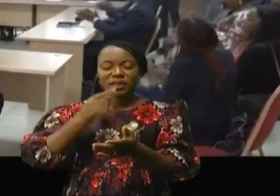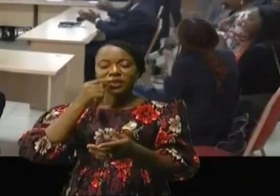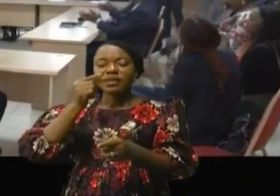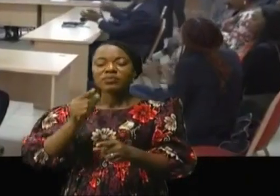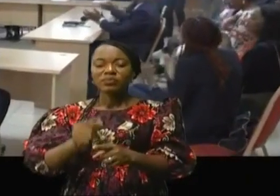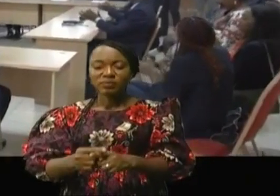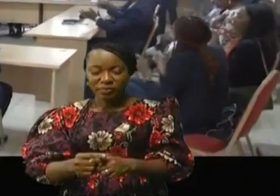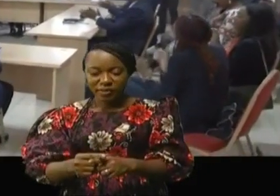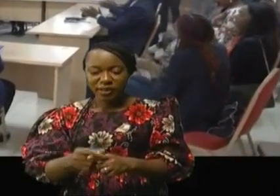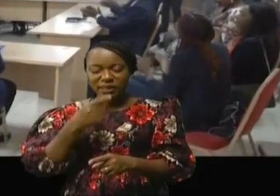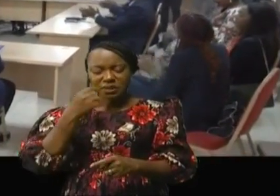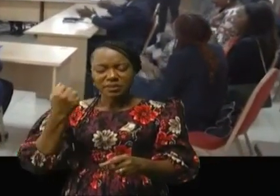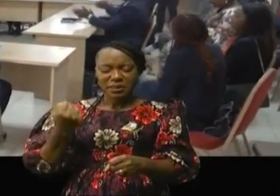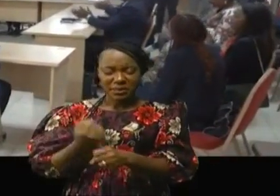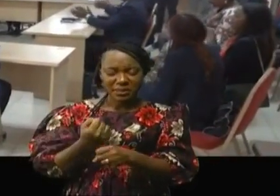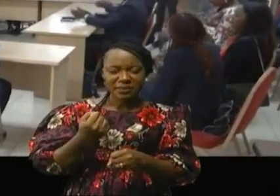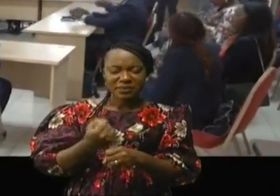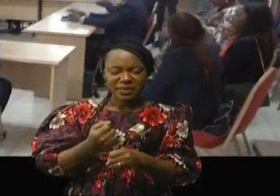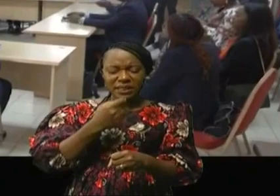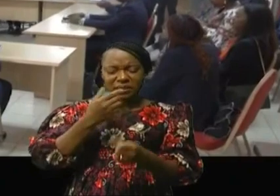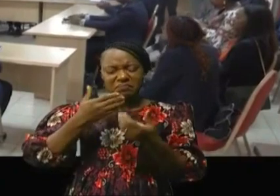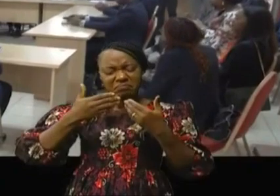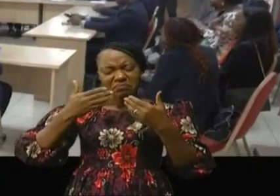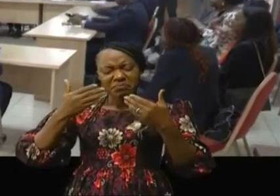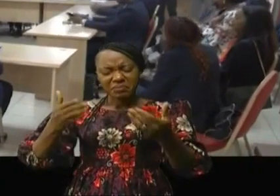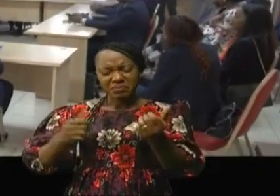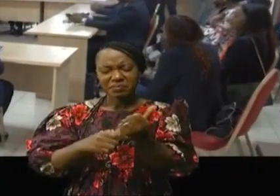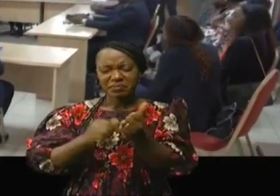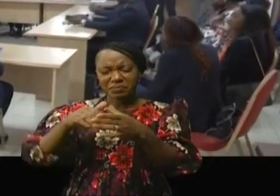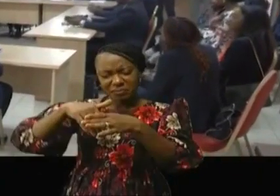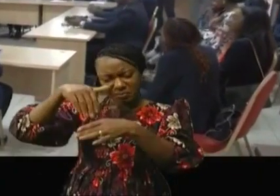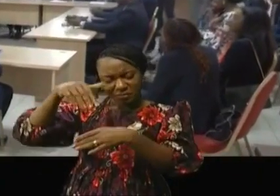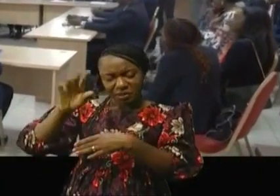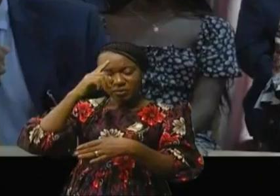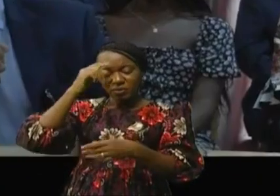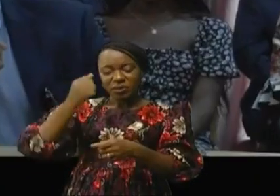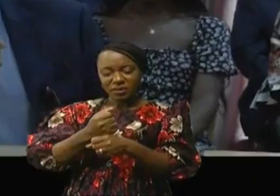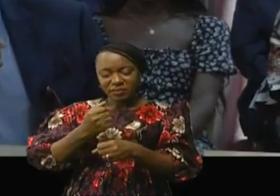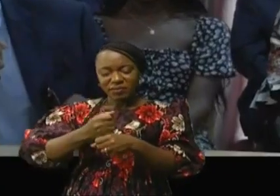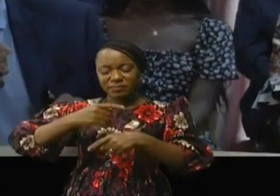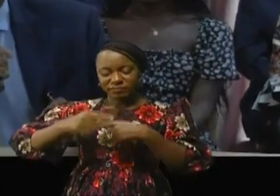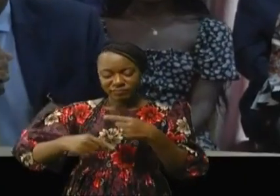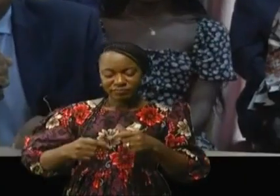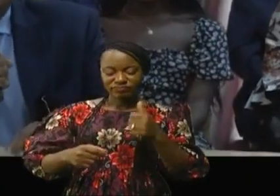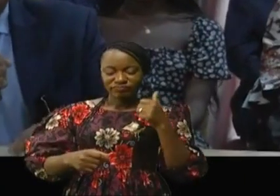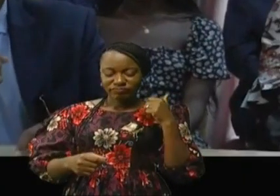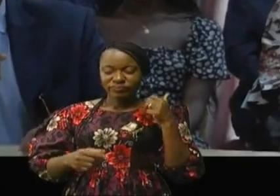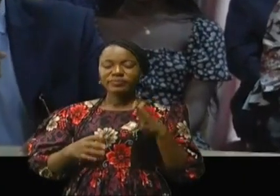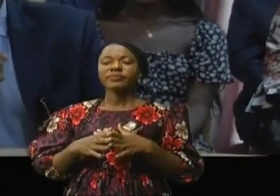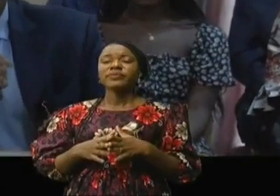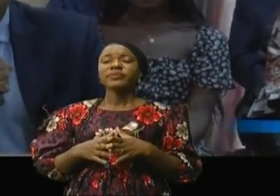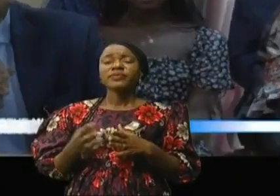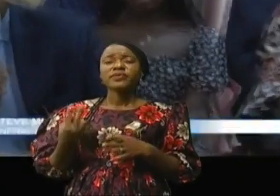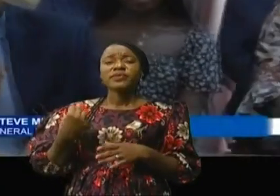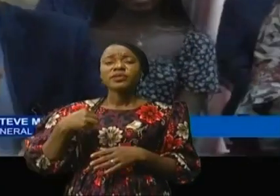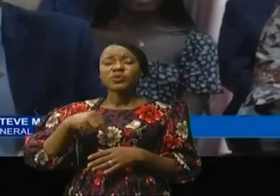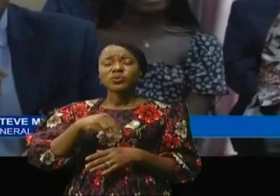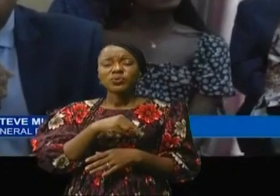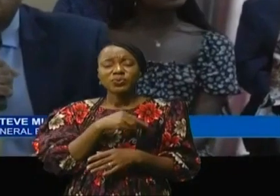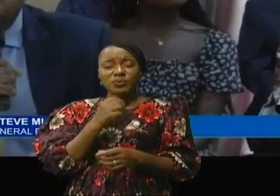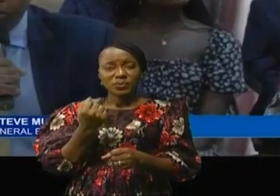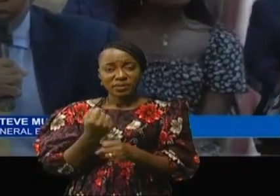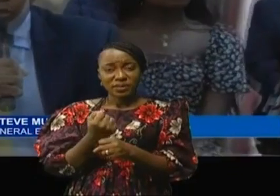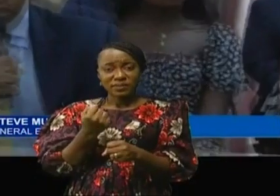précisé son mode de travail et remercier l'équipe sortante pour le travail abattu. Je travaillerai naturellement sous l'autorité de